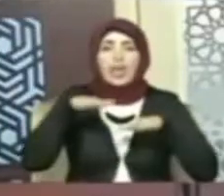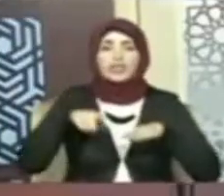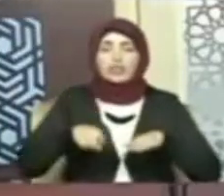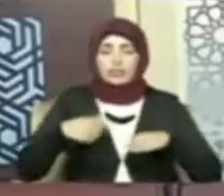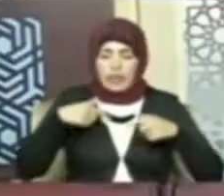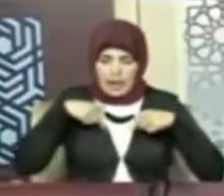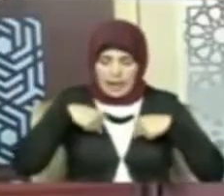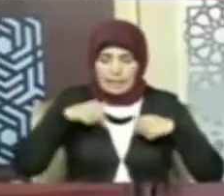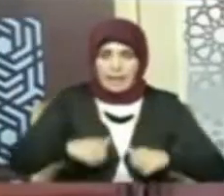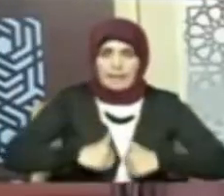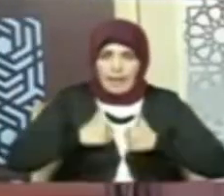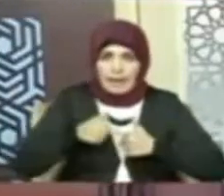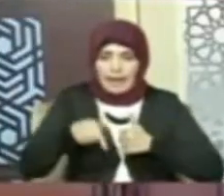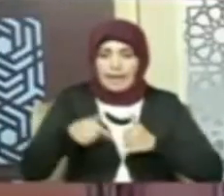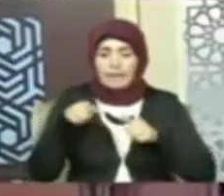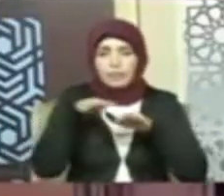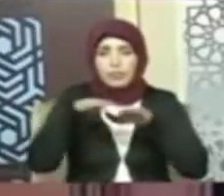تظنن